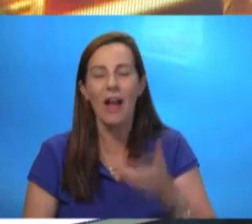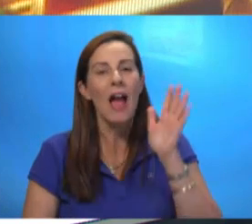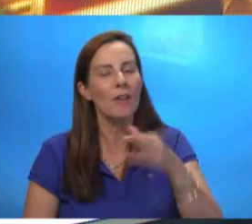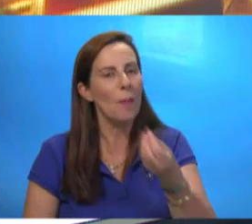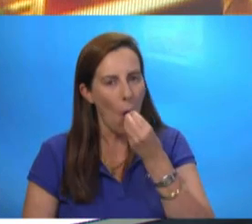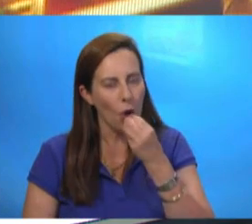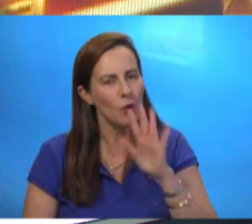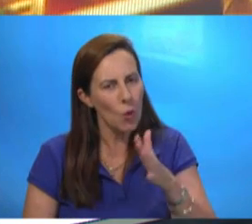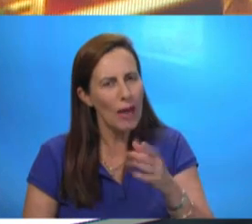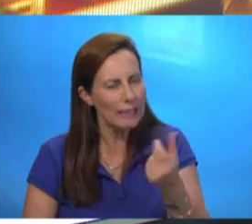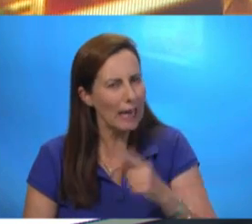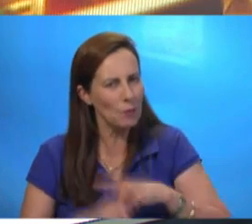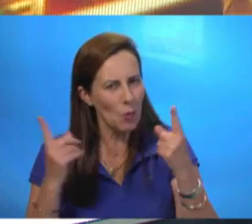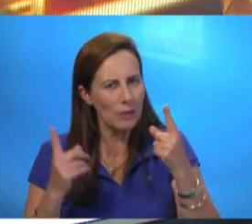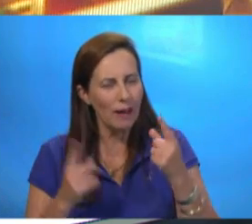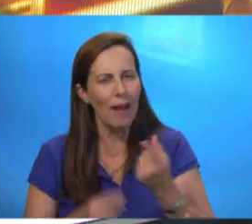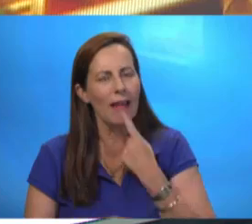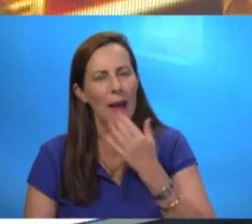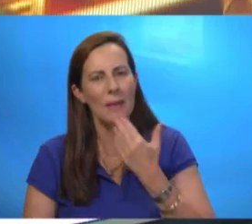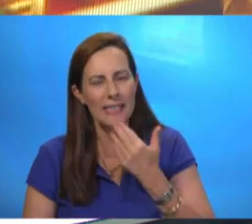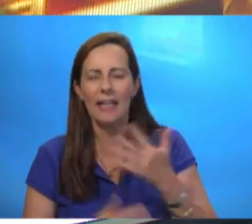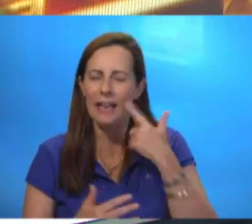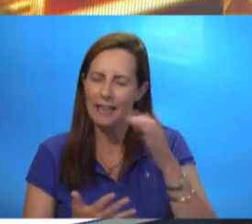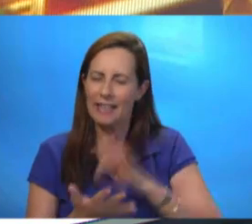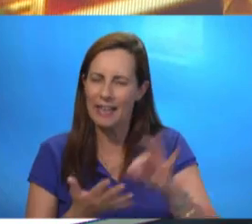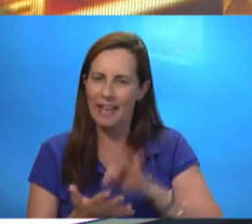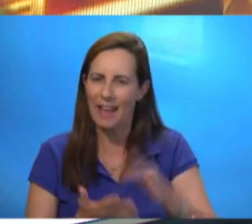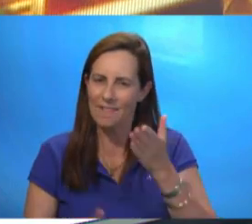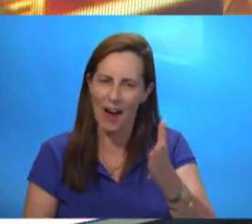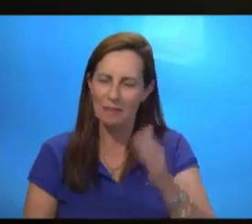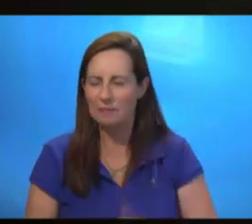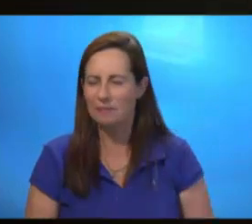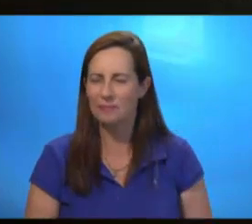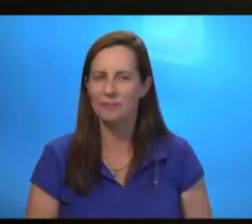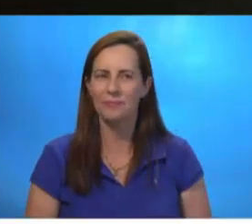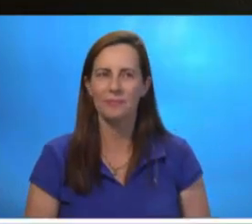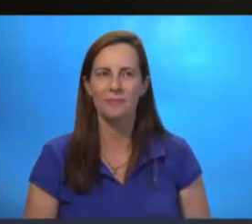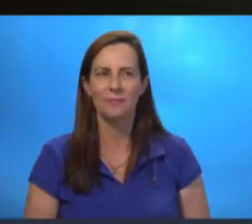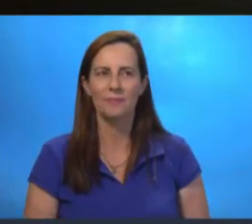שיכול להיות קצת מוזר לאחיך הישראלי, תחקיר אליסה שמיר, הנה.